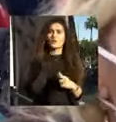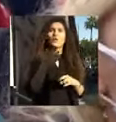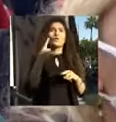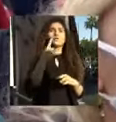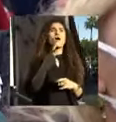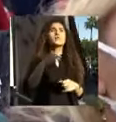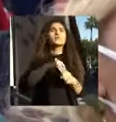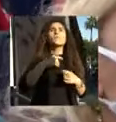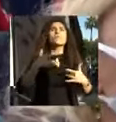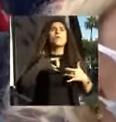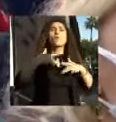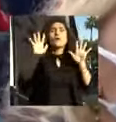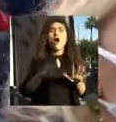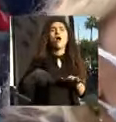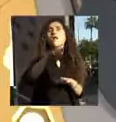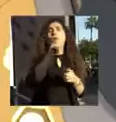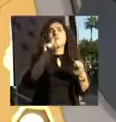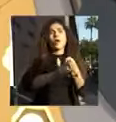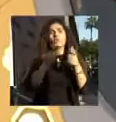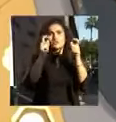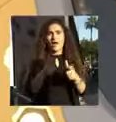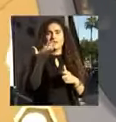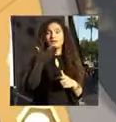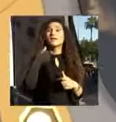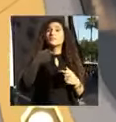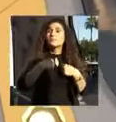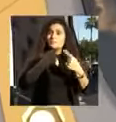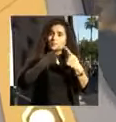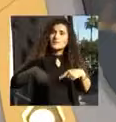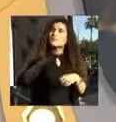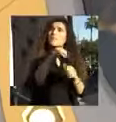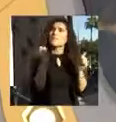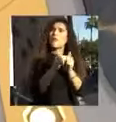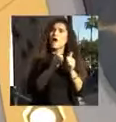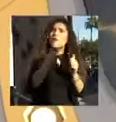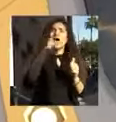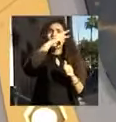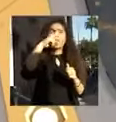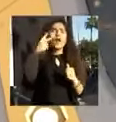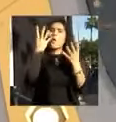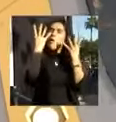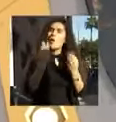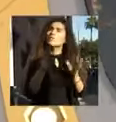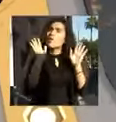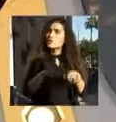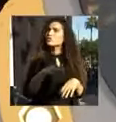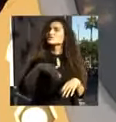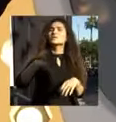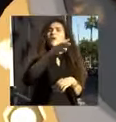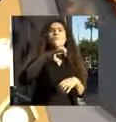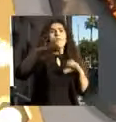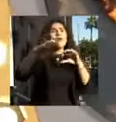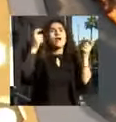hoşgörü kenti, barış kenti. Biz hepimiz hangi renkten olursak olalım, hangi